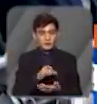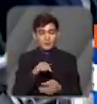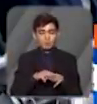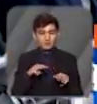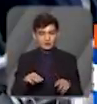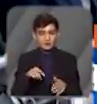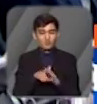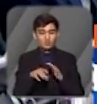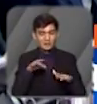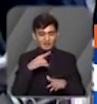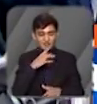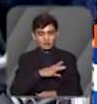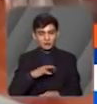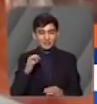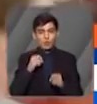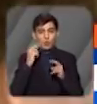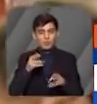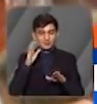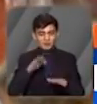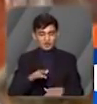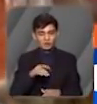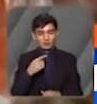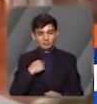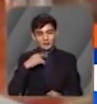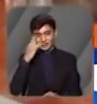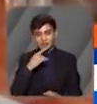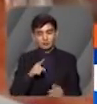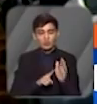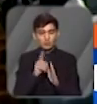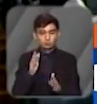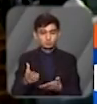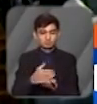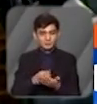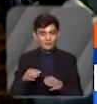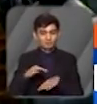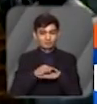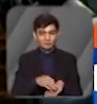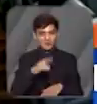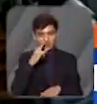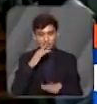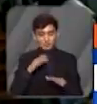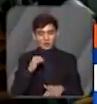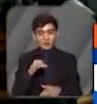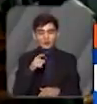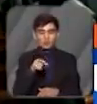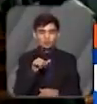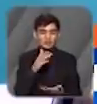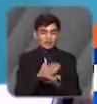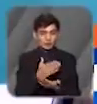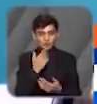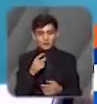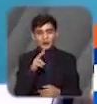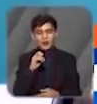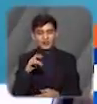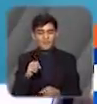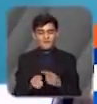жағдай күрделенсе, қауіпті аймақтан азаматтарымызды қайтаруды бастаймыз деді. Әйтеуір олардың арасында коронавирус жұқтырғандары жоқ.